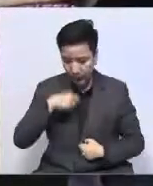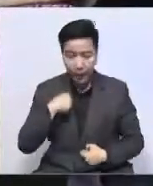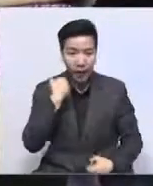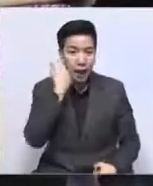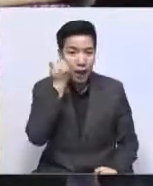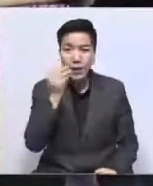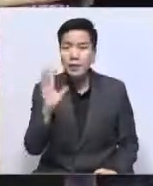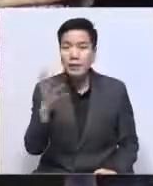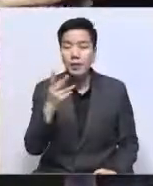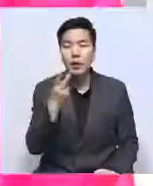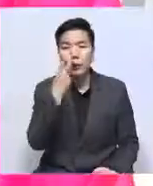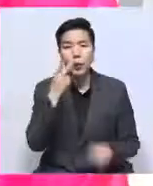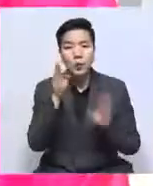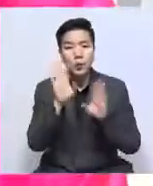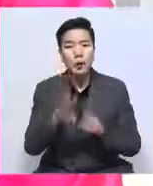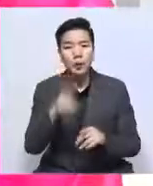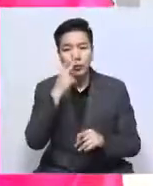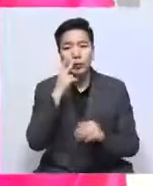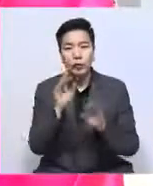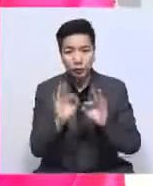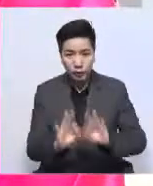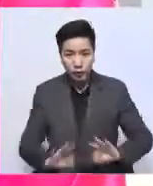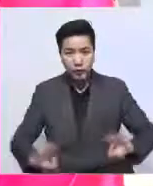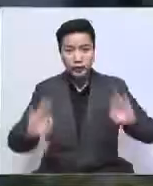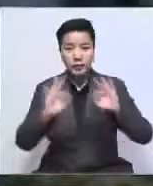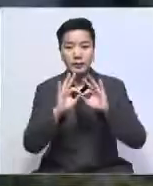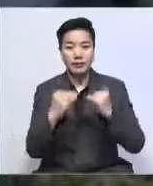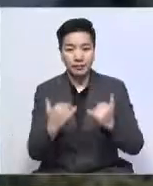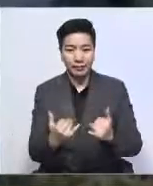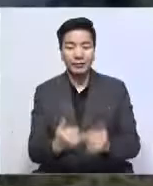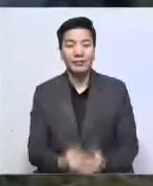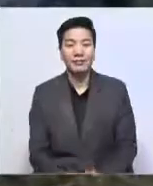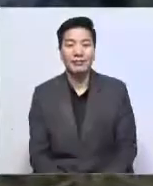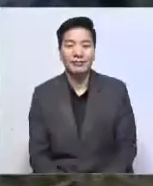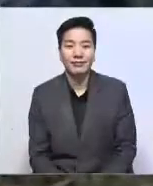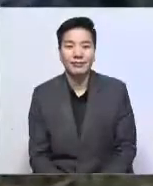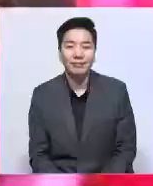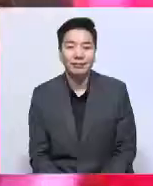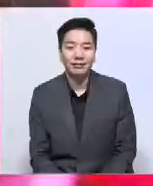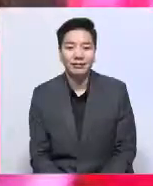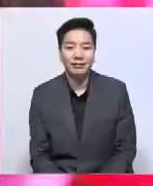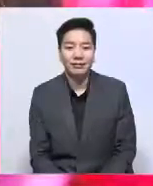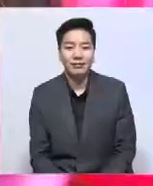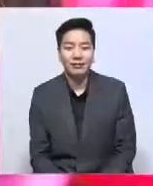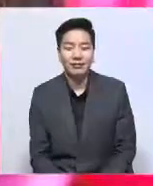คอะเขินสร้างบรรยากาศที่แสนอบอุ่นให้กลับมาอีกครั้งหนึ่งค่ะ